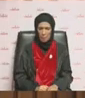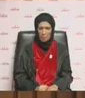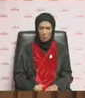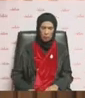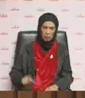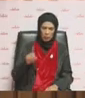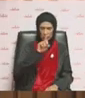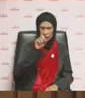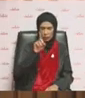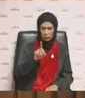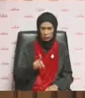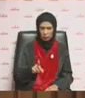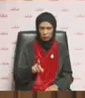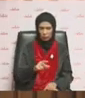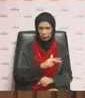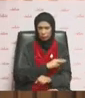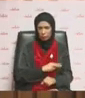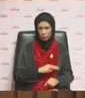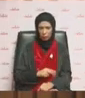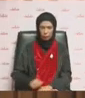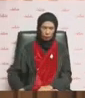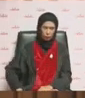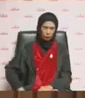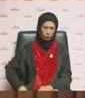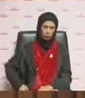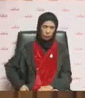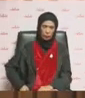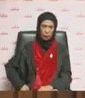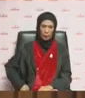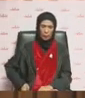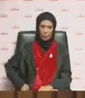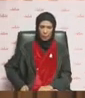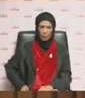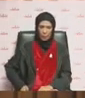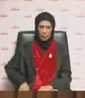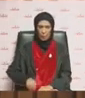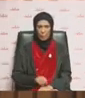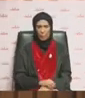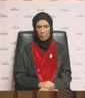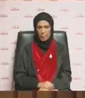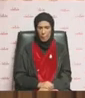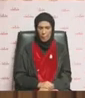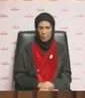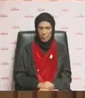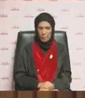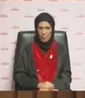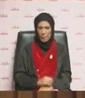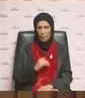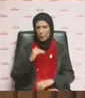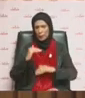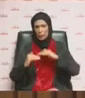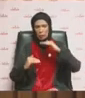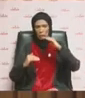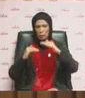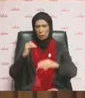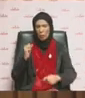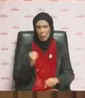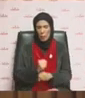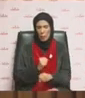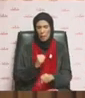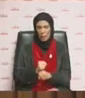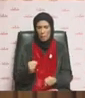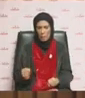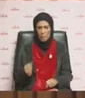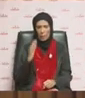السؤال المقدم من النواب بالعادة أساس وضع مؤشرات قياس نحدد منها التطور في المشاريع القادمة